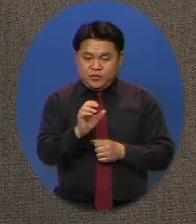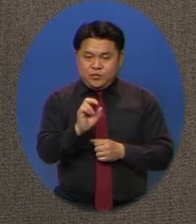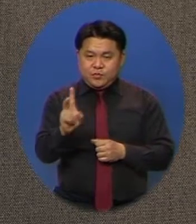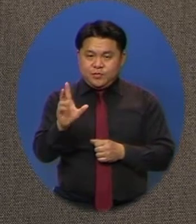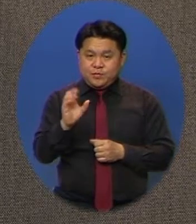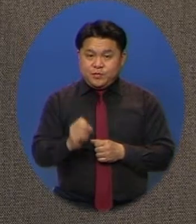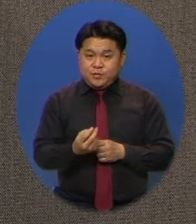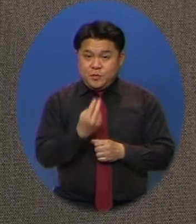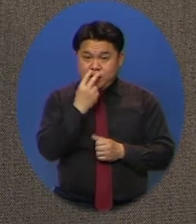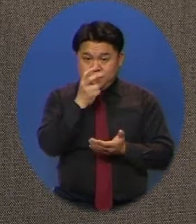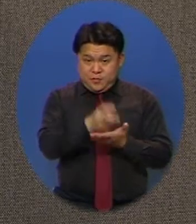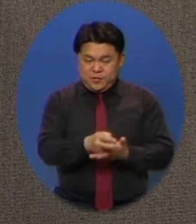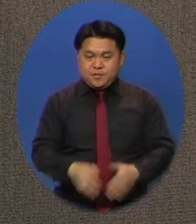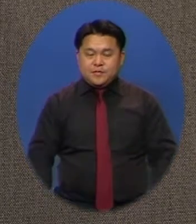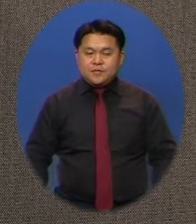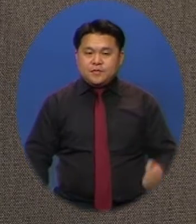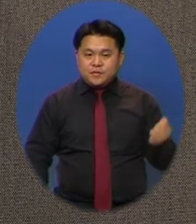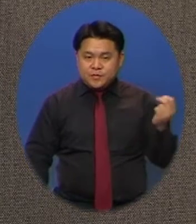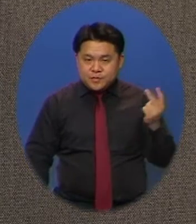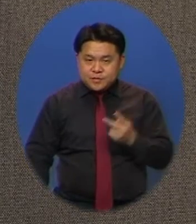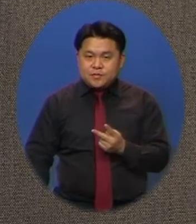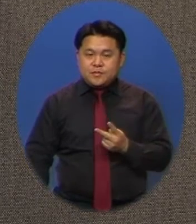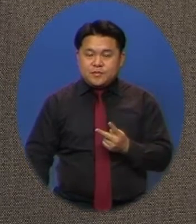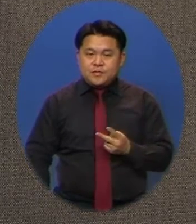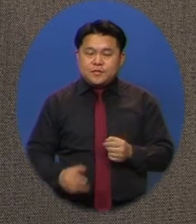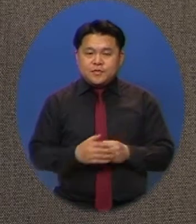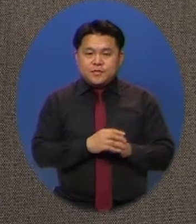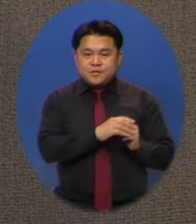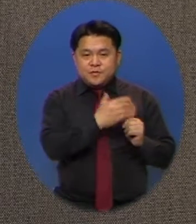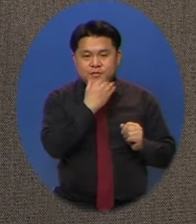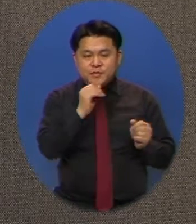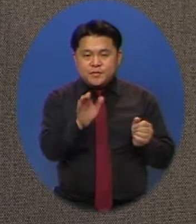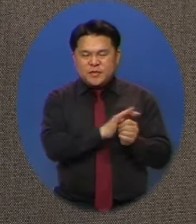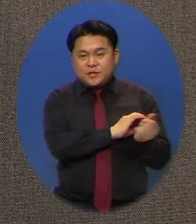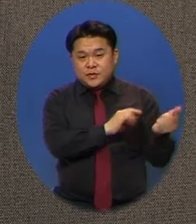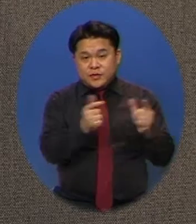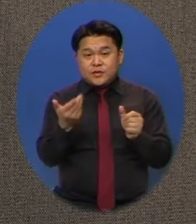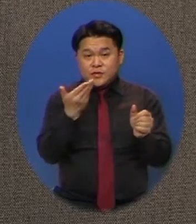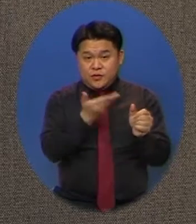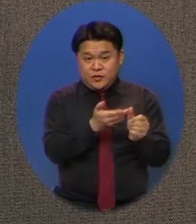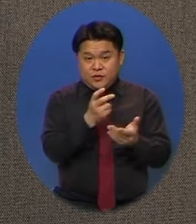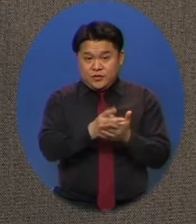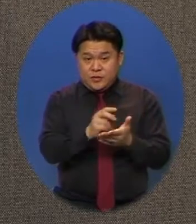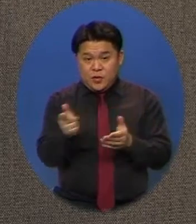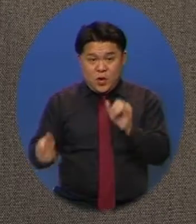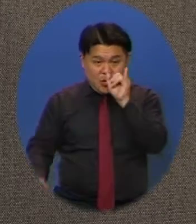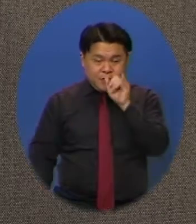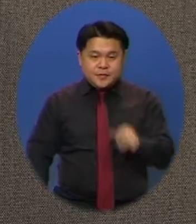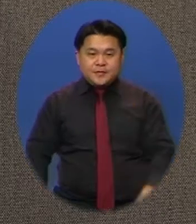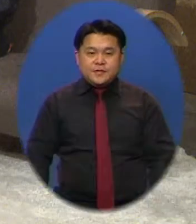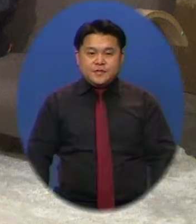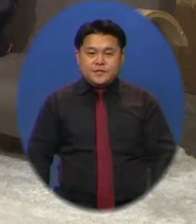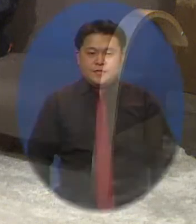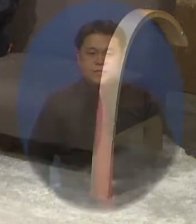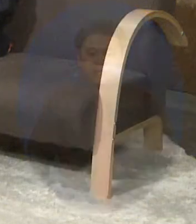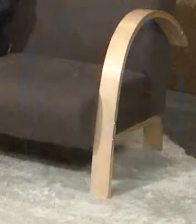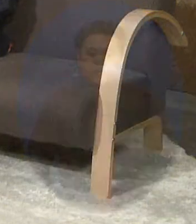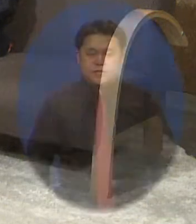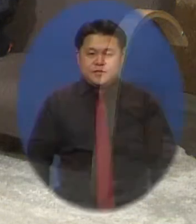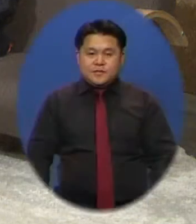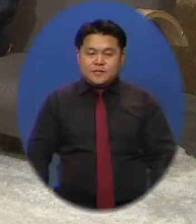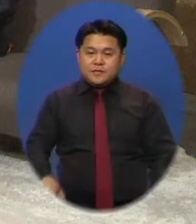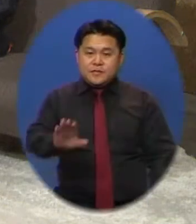제공하는 요양보험 제도, 그리고 각종 복지 서비스를 제공하는 여러 제도들이 있습니다. 그러면은